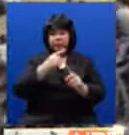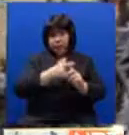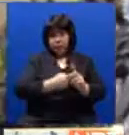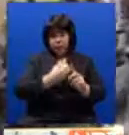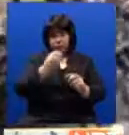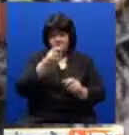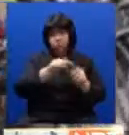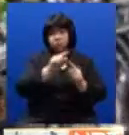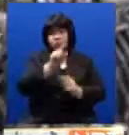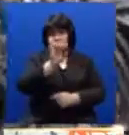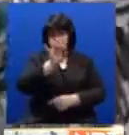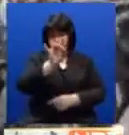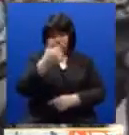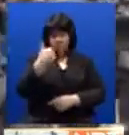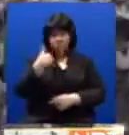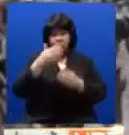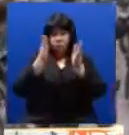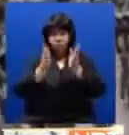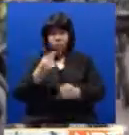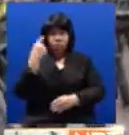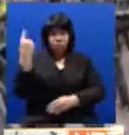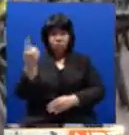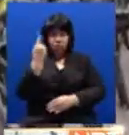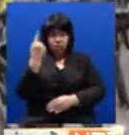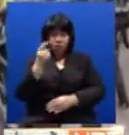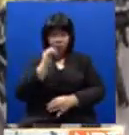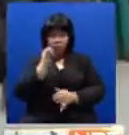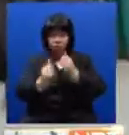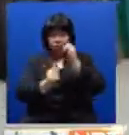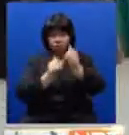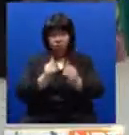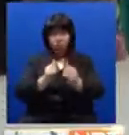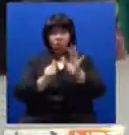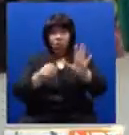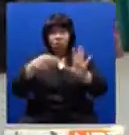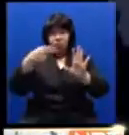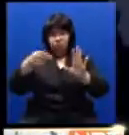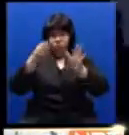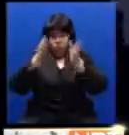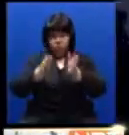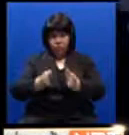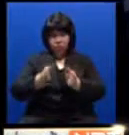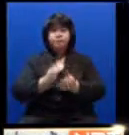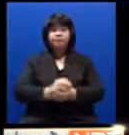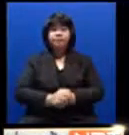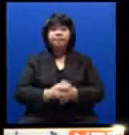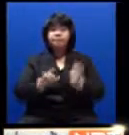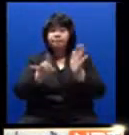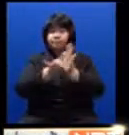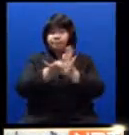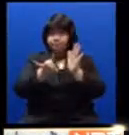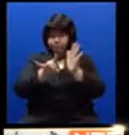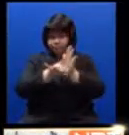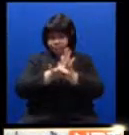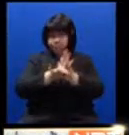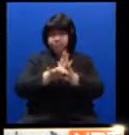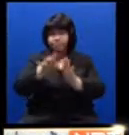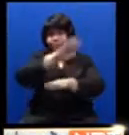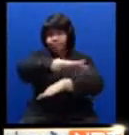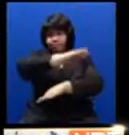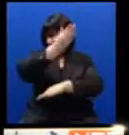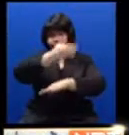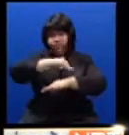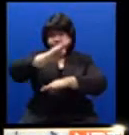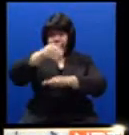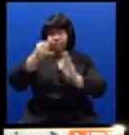เปนตนมามีนักทองเที่ยวเข้าเที่ยวชมแล้วกวา 50,000ด้กันไปปท้ายกที่โยผ้าตั้งค่อำเภอวียงแ